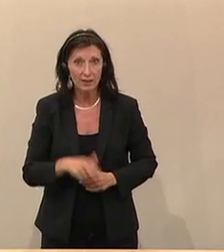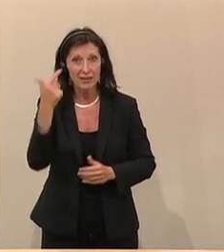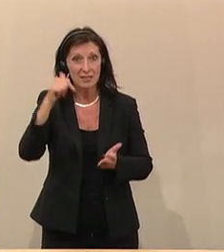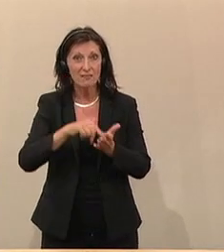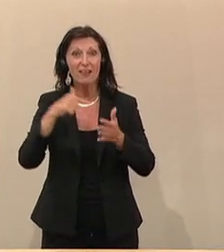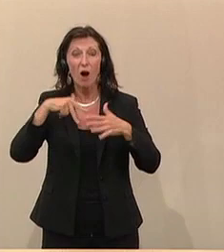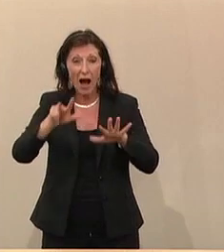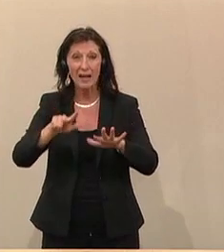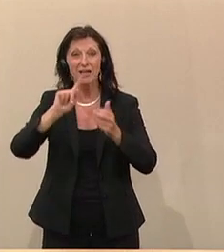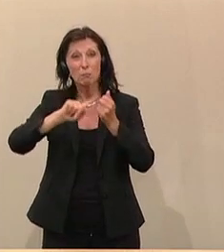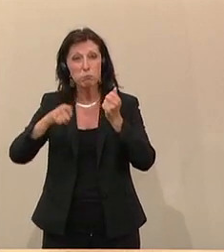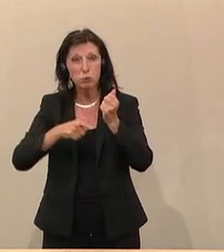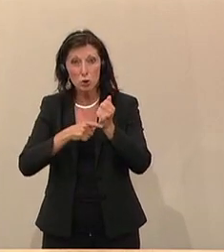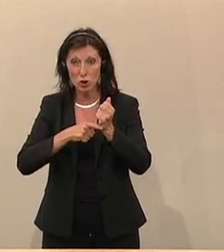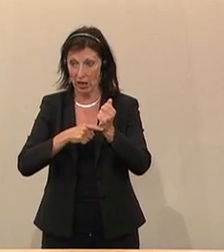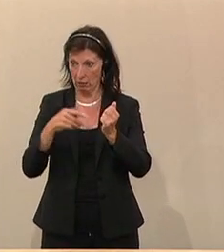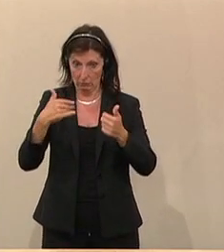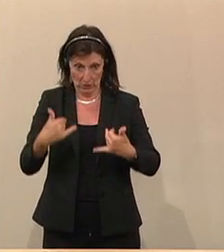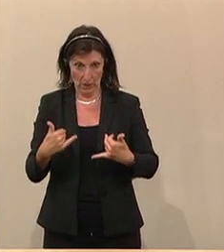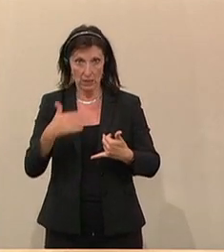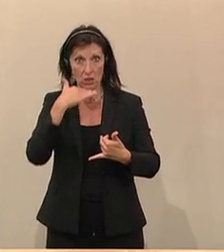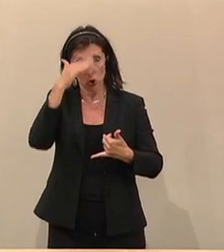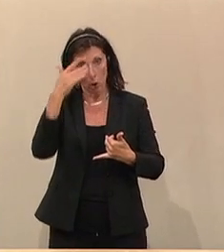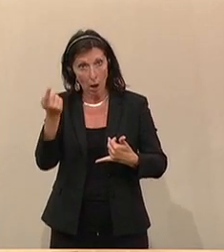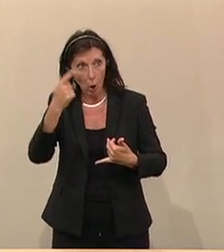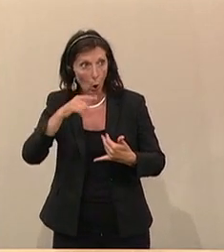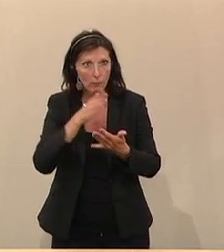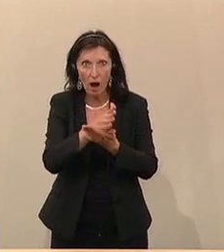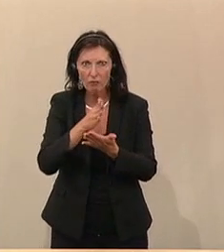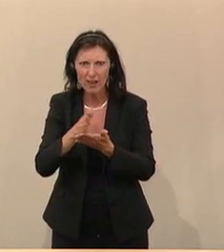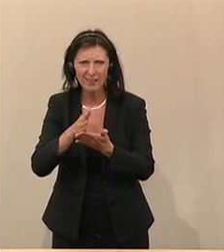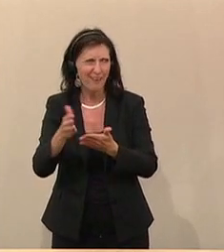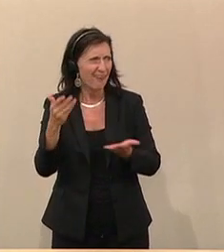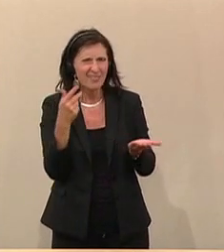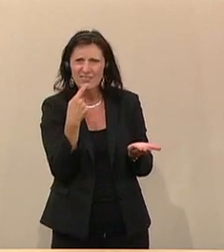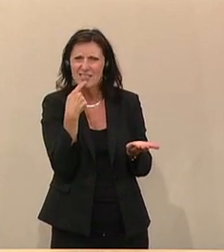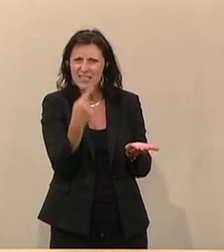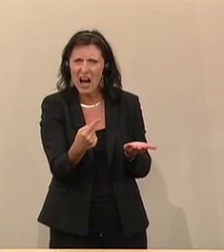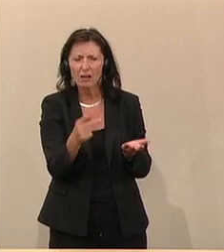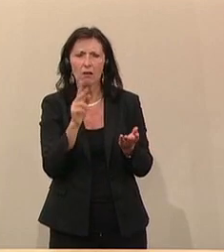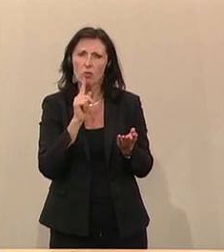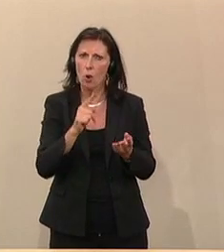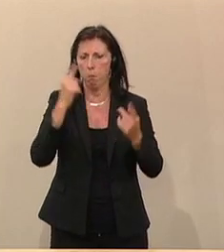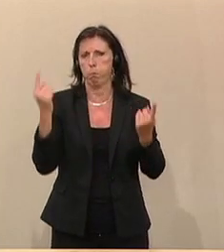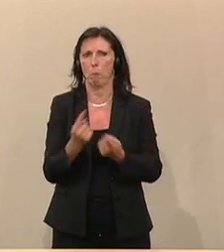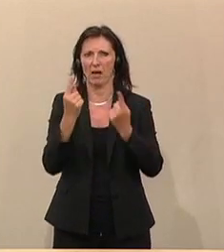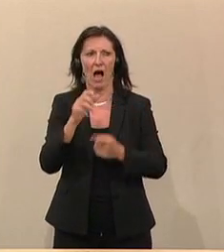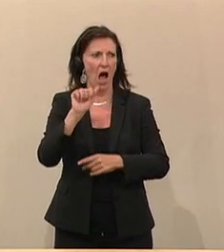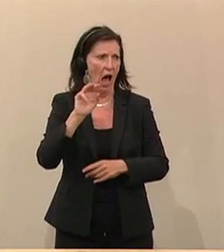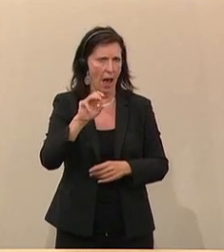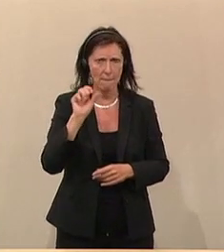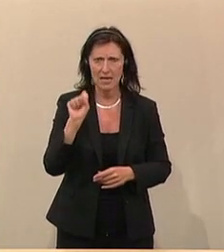2018 erst jetzt ab sommer folgen wird das heißt diese aussagen sind reine propaganda von ams